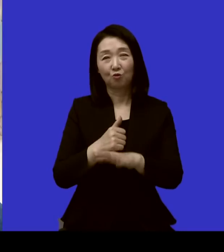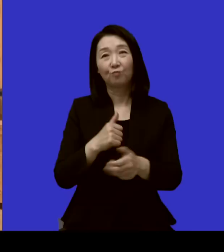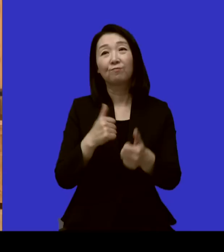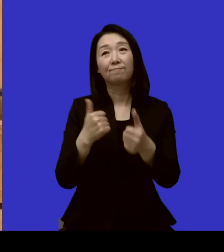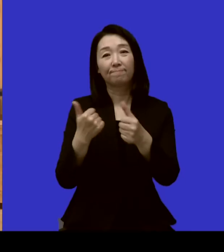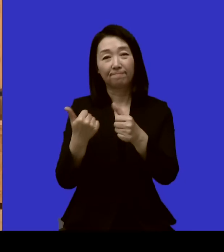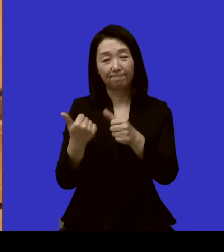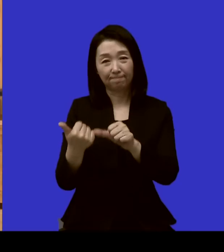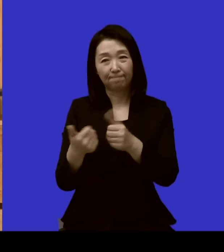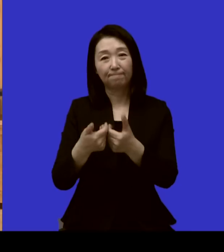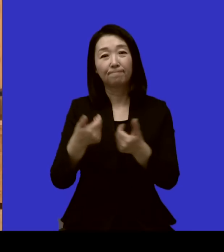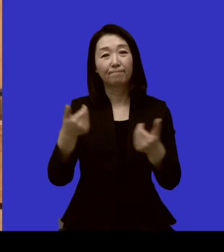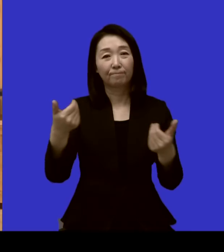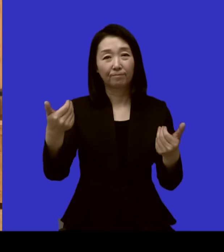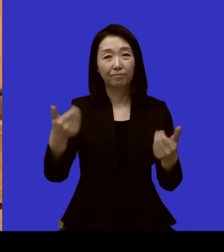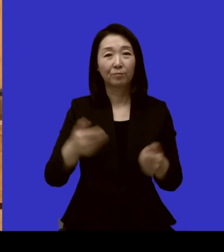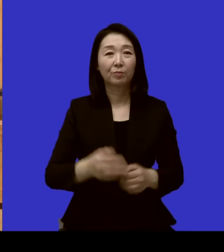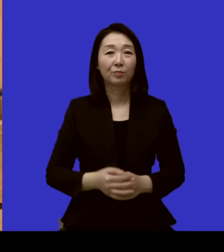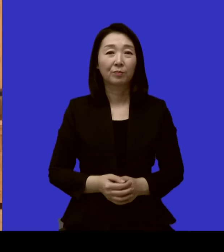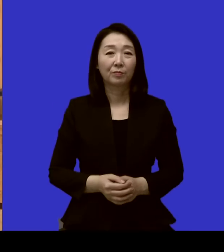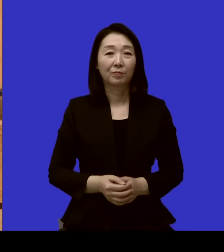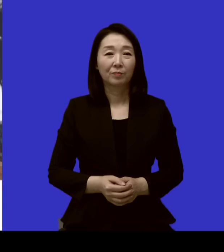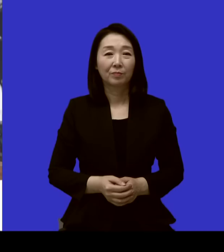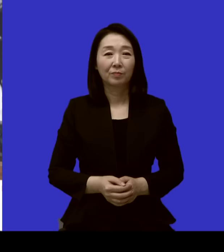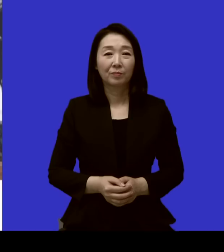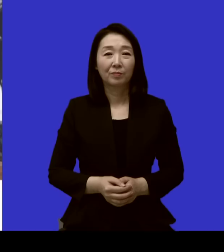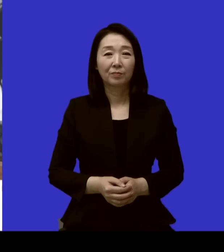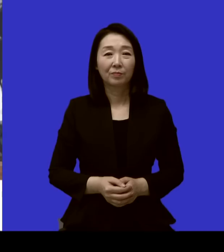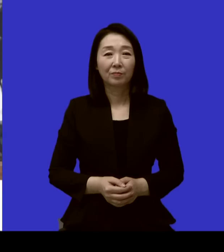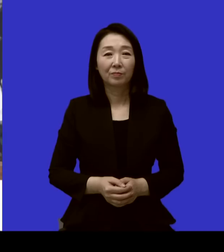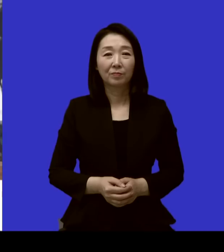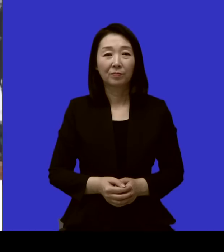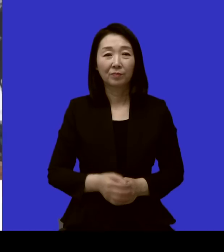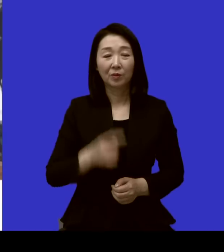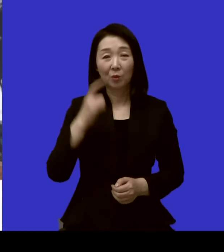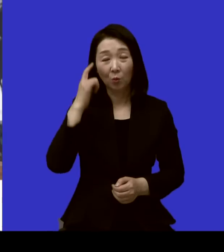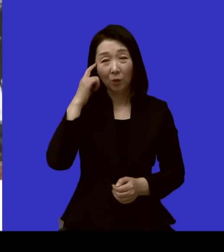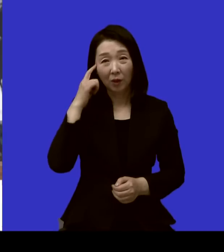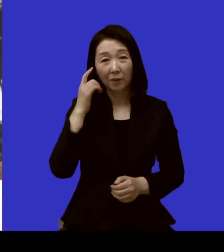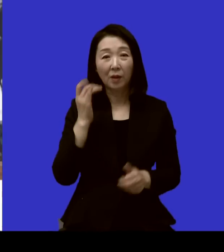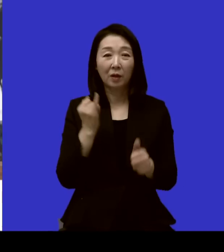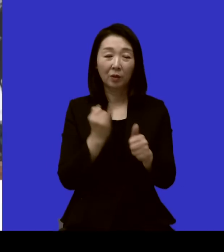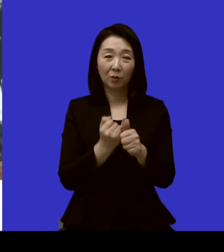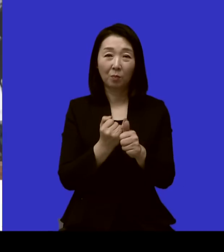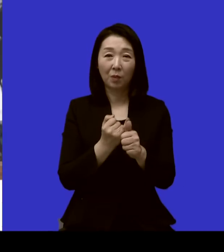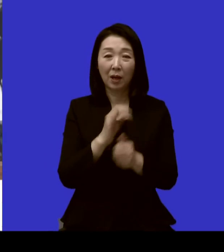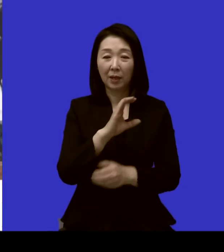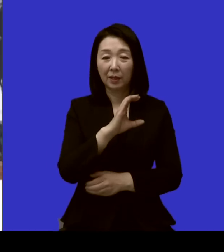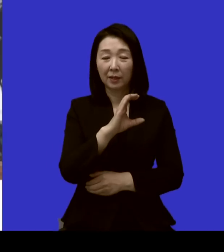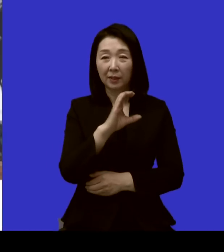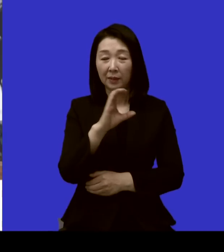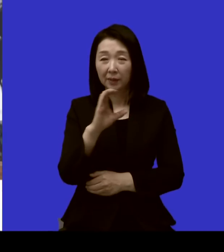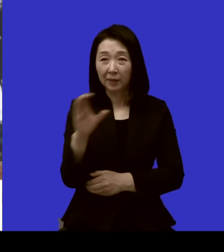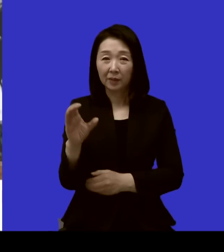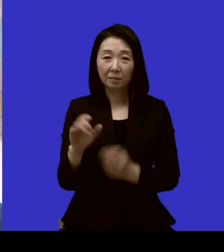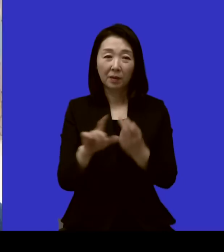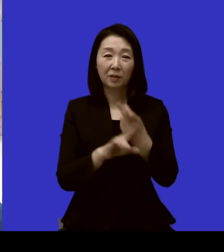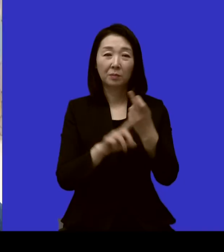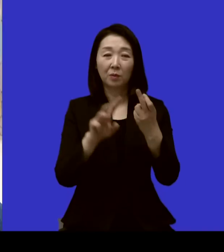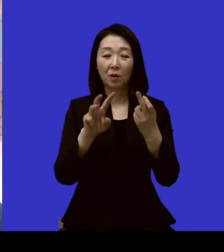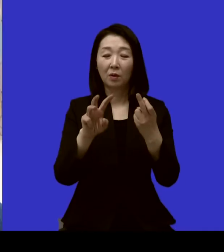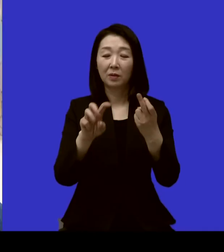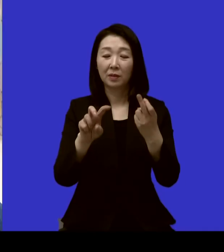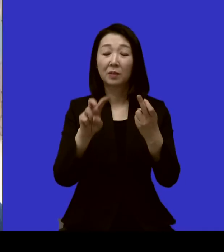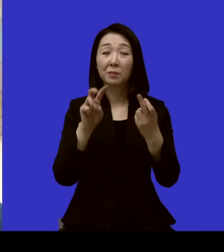됐어요. 1년 만에요? 예, 1년이었습니다. 정확히. 왜냐하면 제가 결혼을 이제 크리스마스 이브 때 경우로